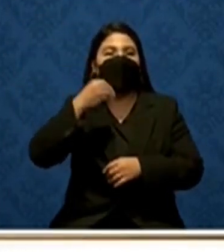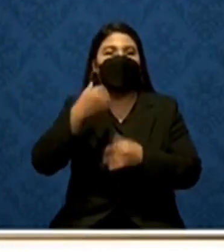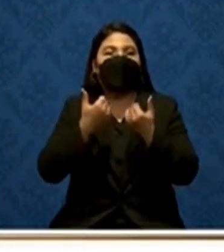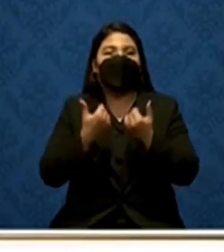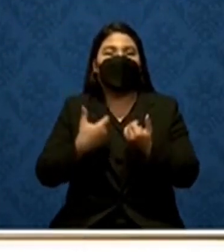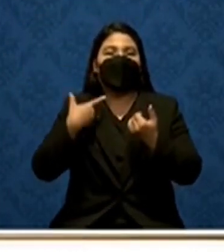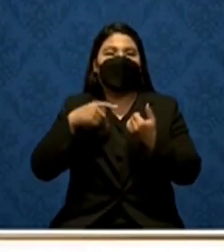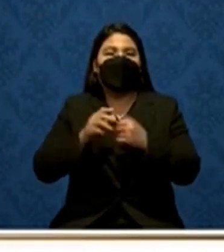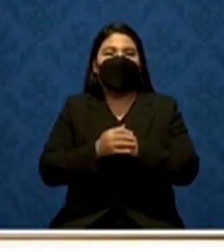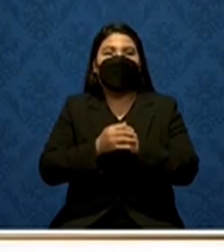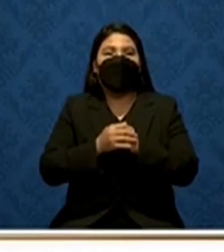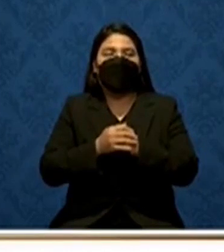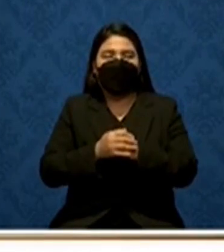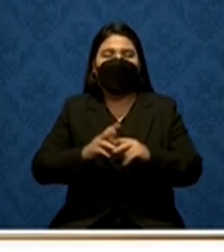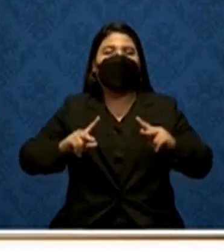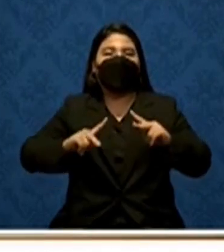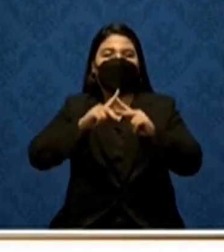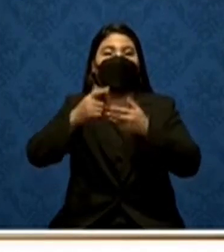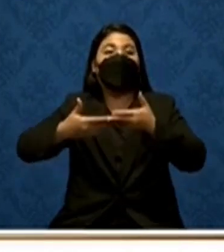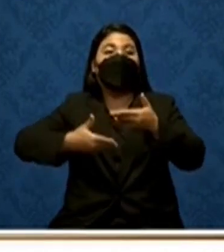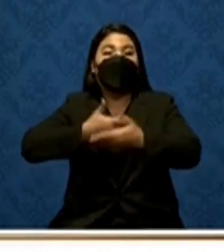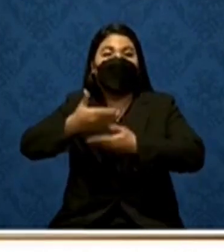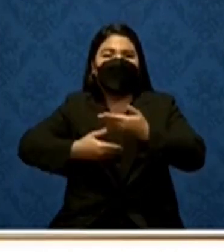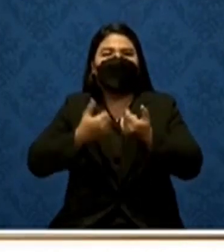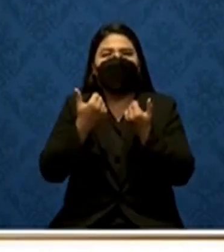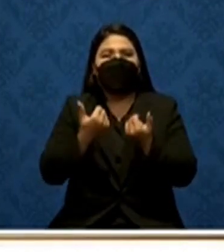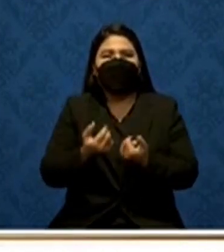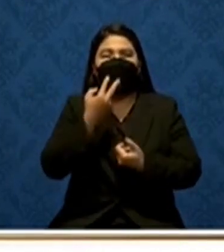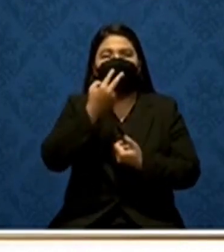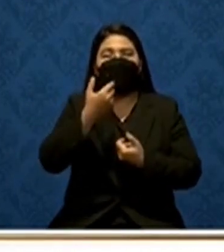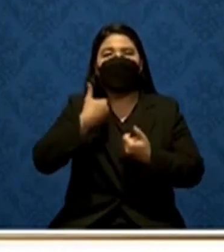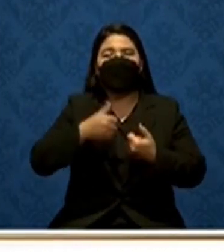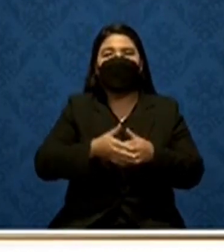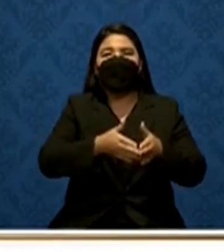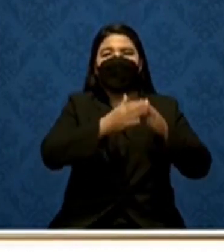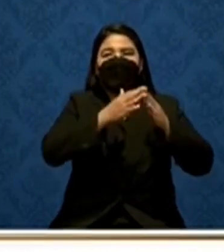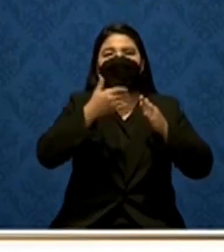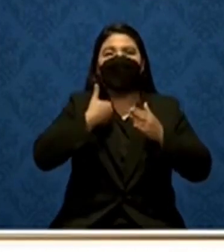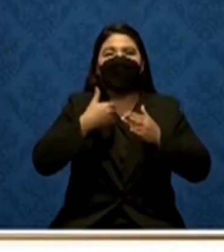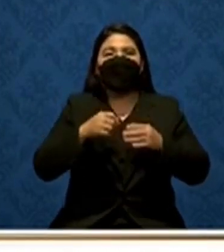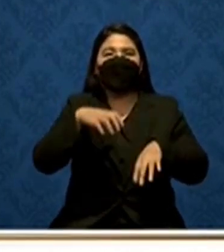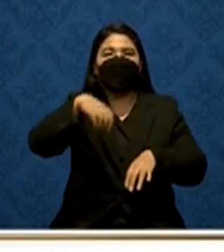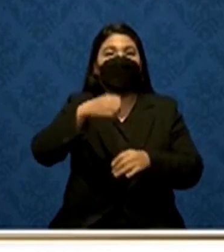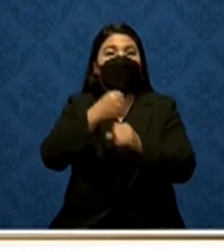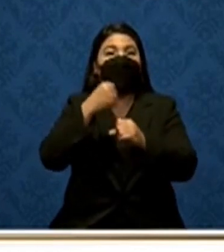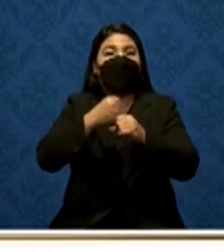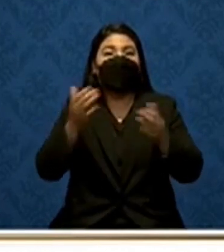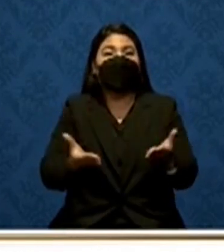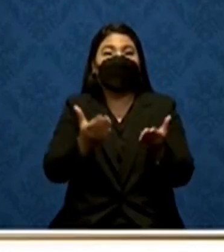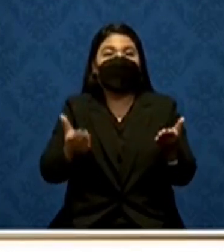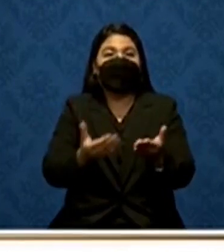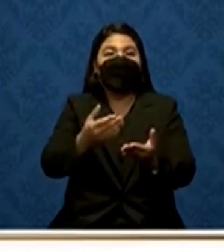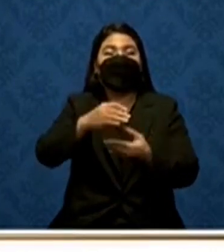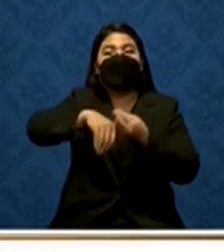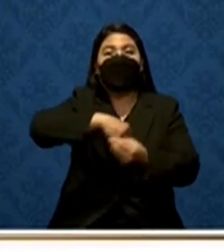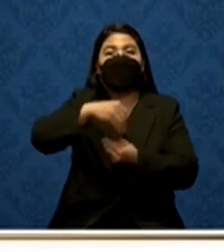ญของกระสูงผานิภาพรวมก็คือขนาดนี้ได้มีการตั้งสำนังงานส่งเสร็กิสร้างสันซึ่มี Soft Power เป็ส